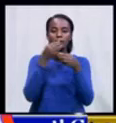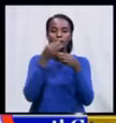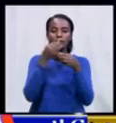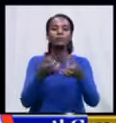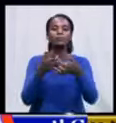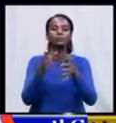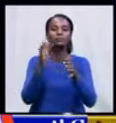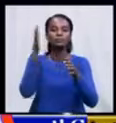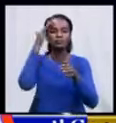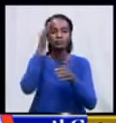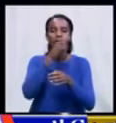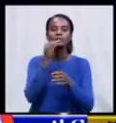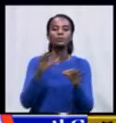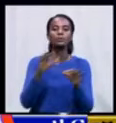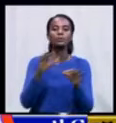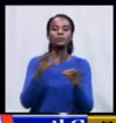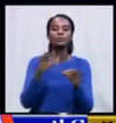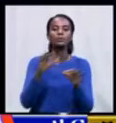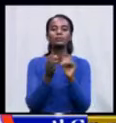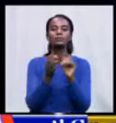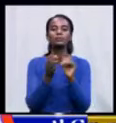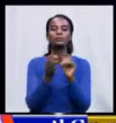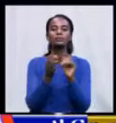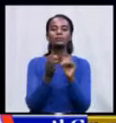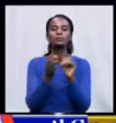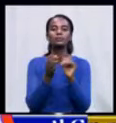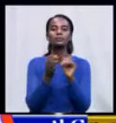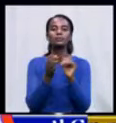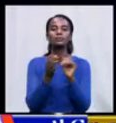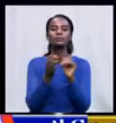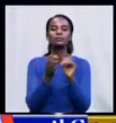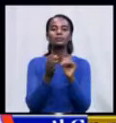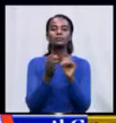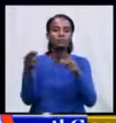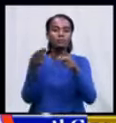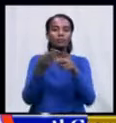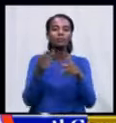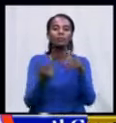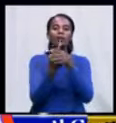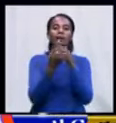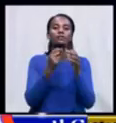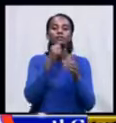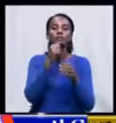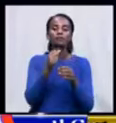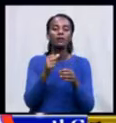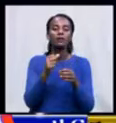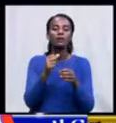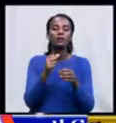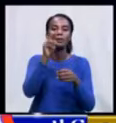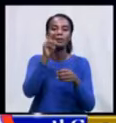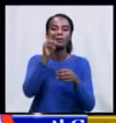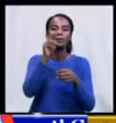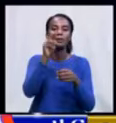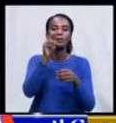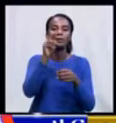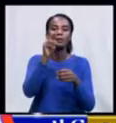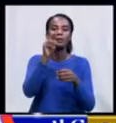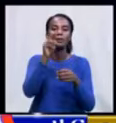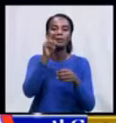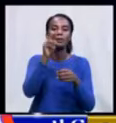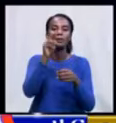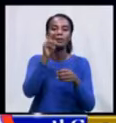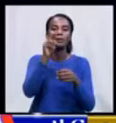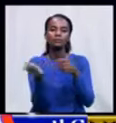ማረጋጋት ወሳኝነት እንዳለው ነው የገለጹት። ምንም አይነት የአቅርቦት እጥረት እንዳይከሰትም የማዳበሪያ፣ የምርጥ ዘር እንዲሁም የጥራት